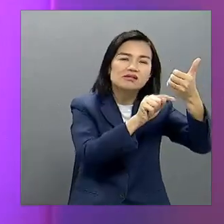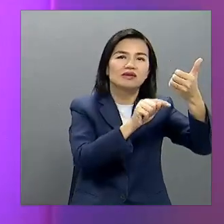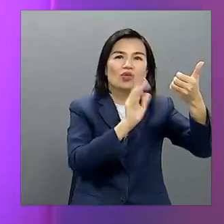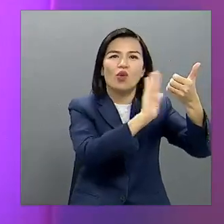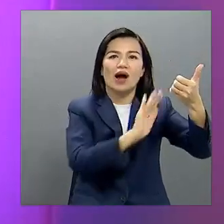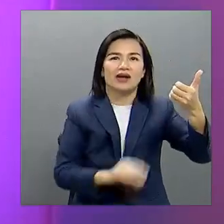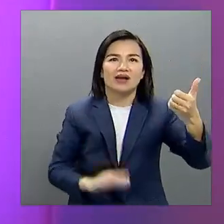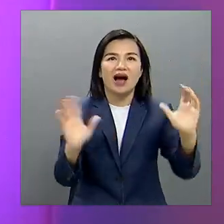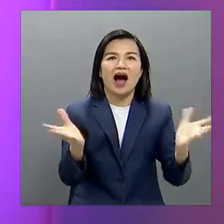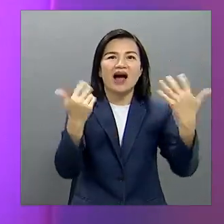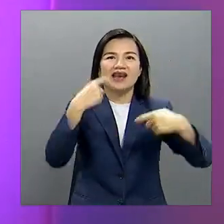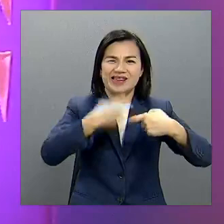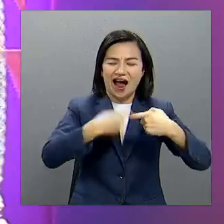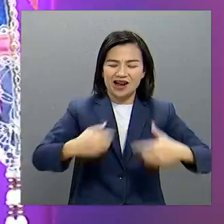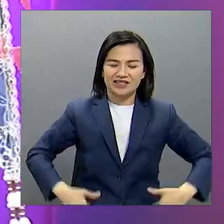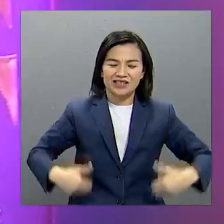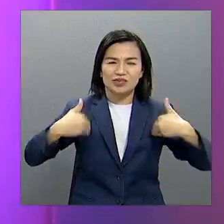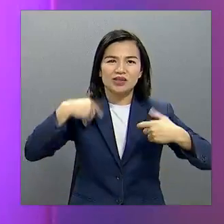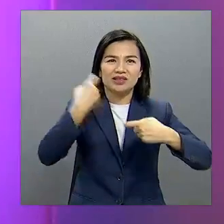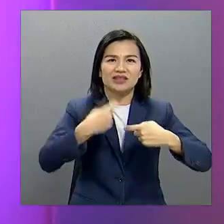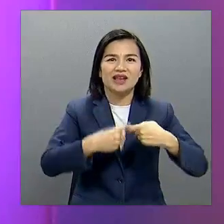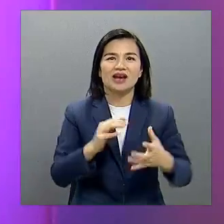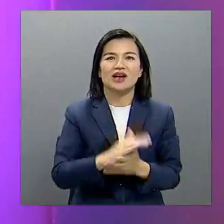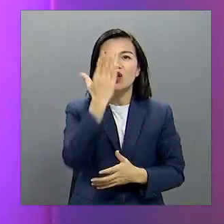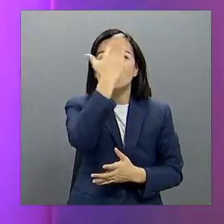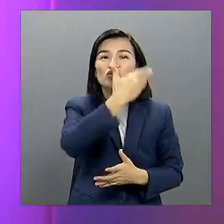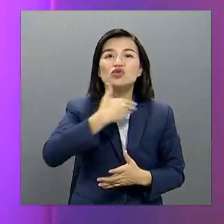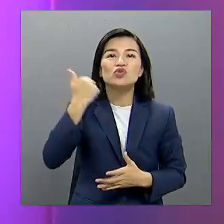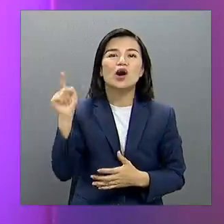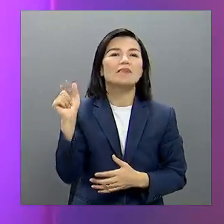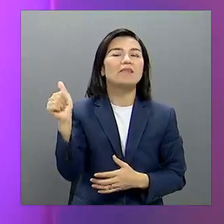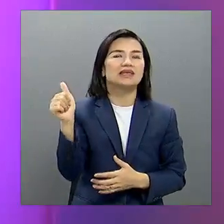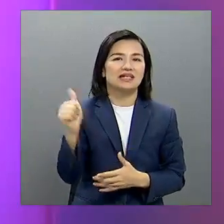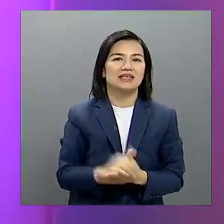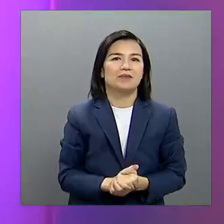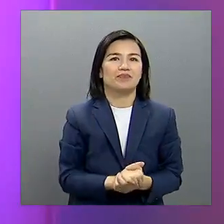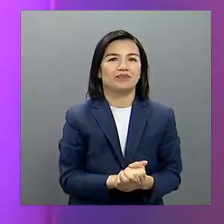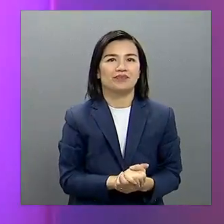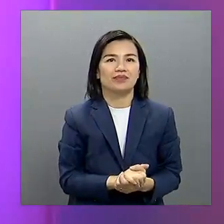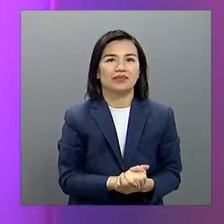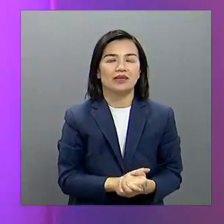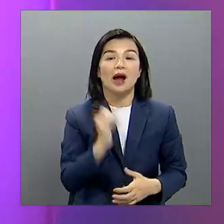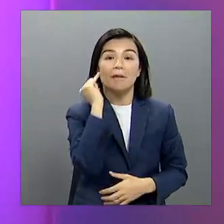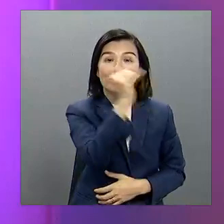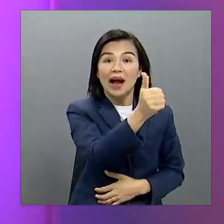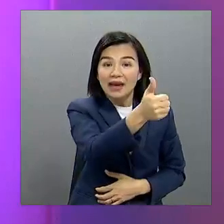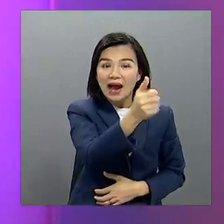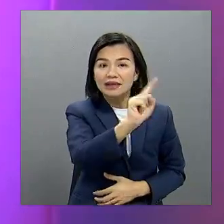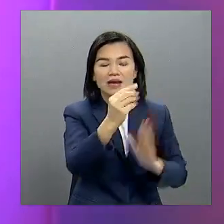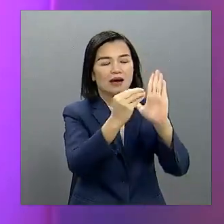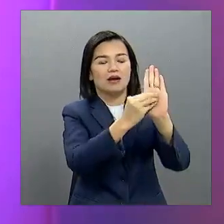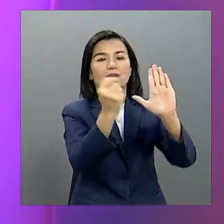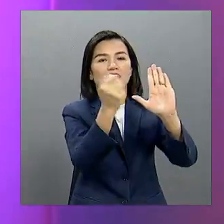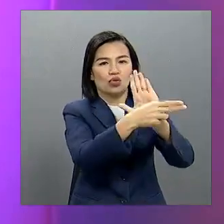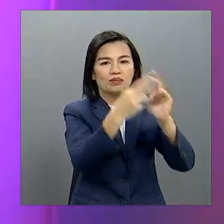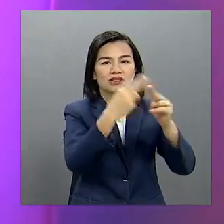ากหรือเปล่า ไม่ว่าโทรศัพท์คุณจะอยู่ที่ไหน สวยสวยถือว่าเป็นงานดีๆนะครับ ครับ ก็ไปกันได้ที่ทุ่งนามอญจังหวัดปทุมธานีนะครับถ้าใครอยู่ใกล้กรุงเทพมหานคร